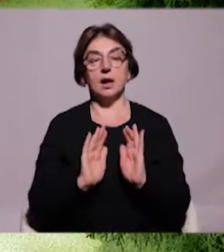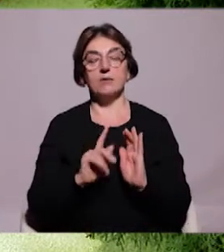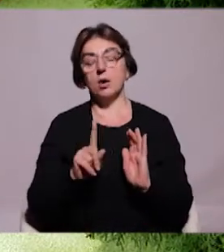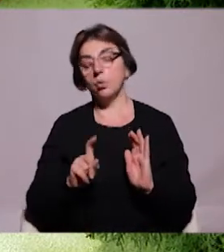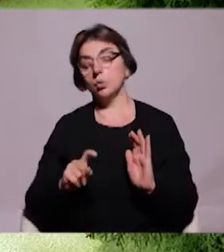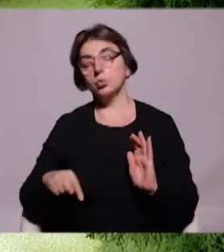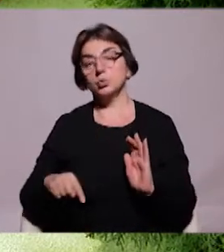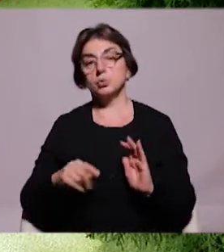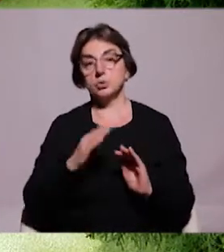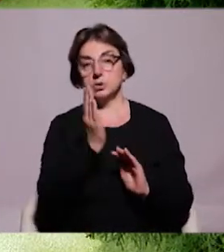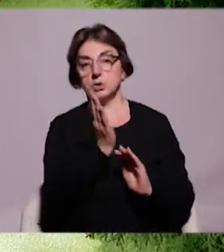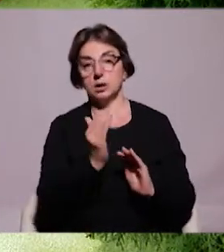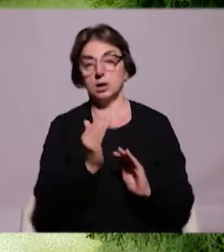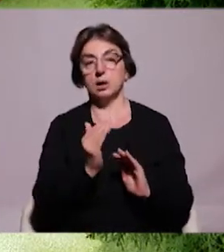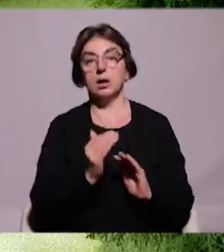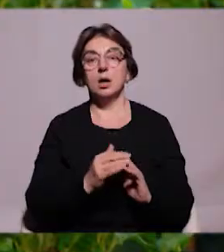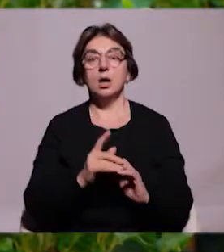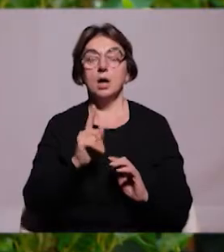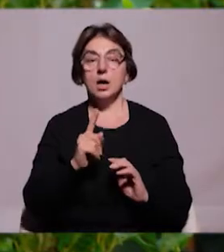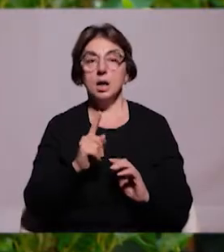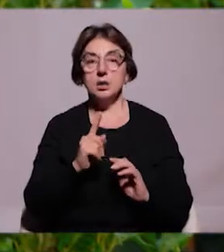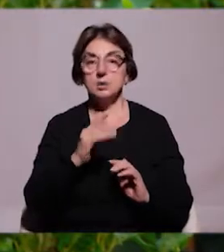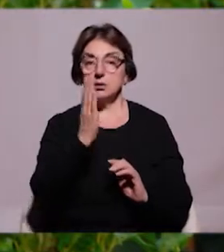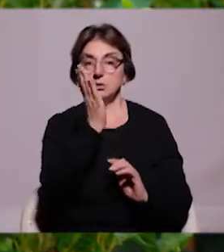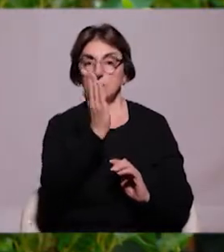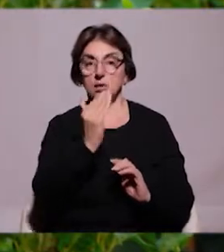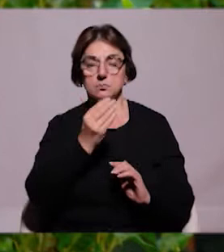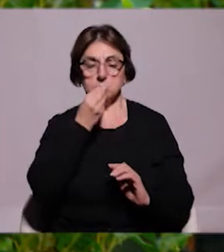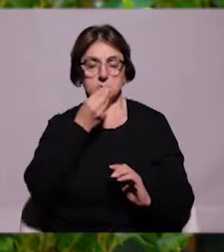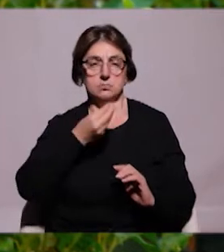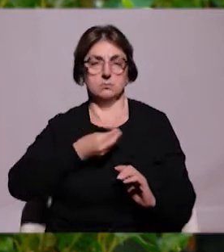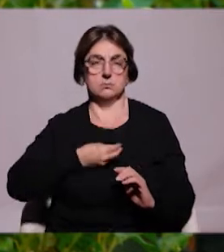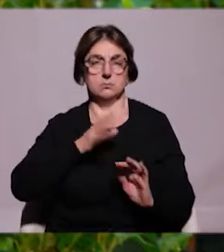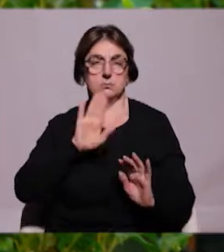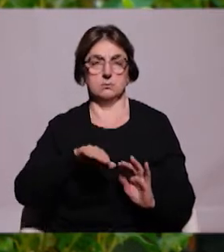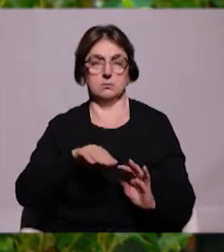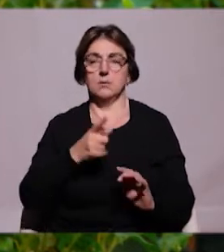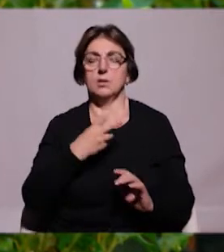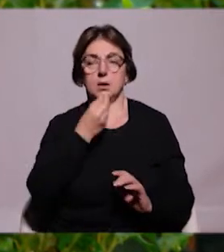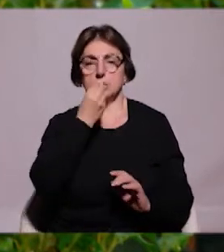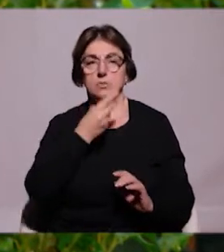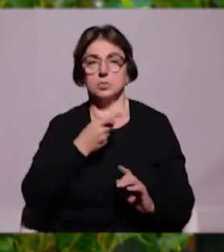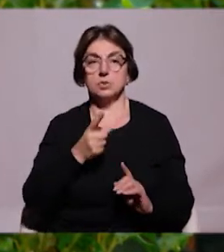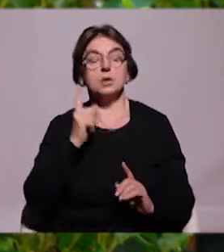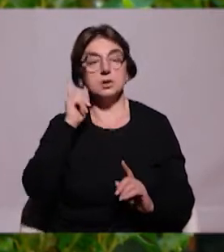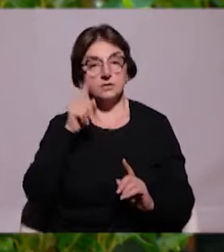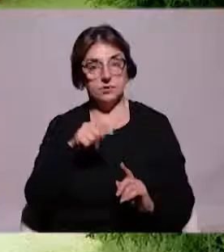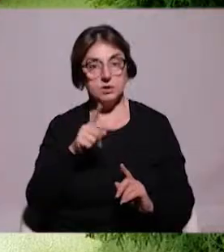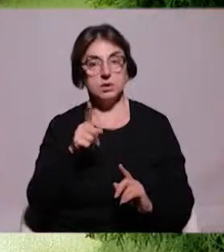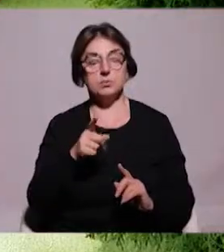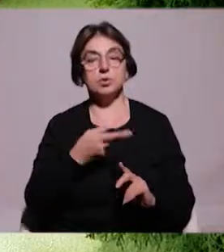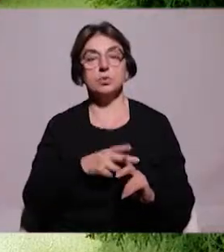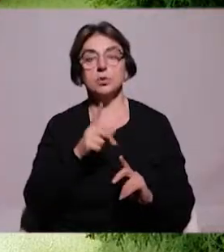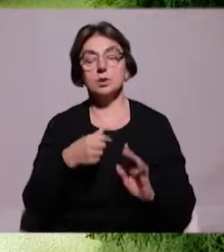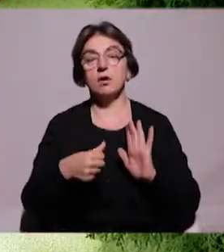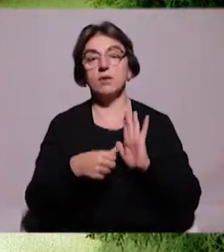გავაკუდუსუნის ნადრეკი, გავის ნადრეკი. ეს ნადრეკები რა მნიშვნელობა აქვს ამ ნადრეკებს, ესეც გახსოვთ ალბათ.